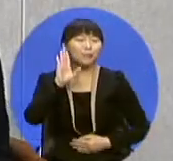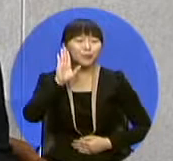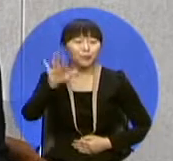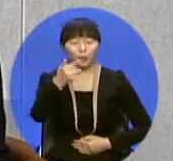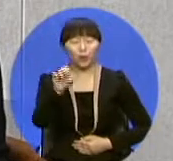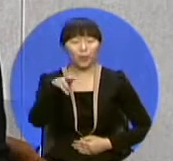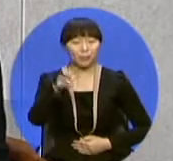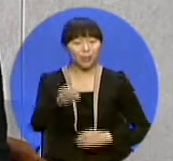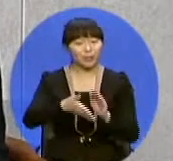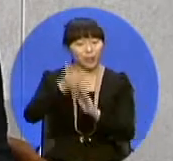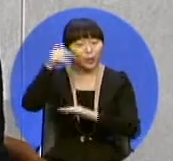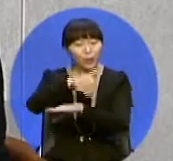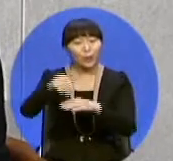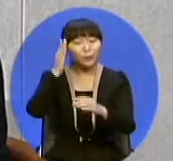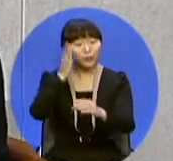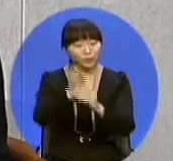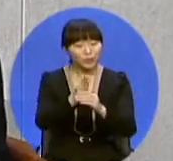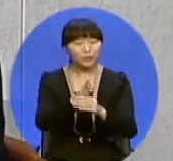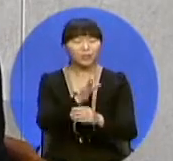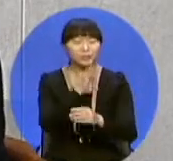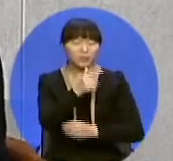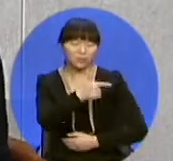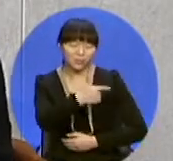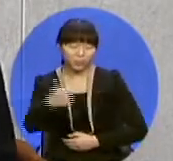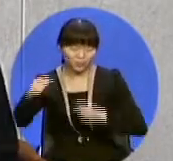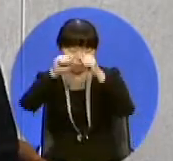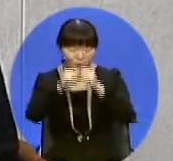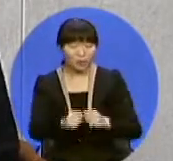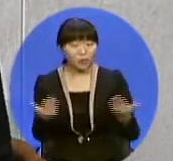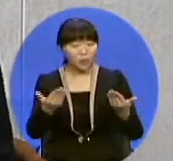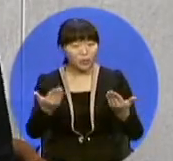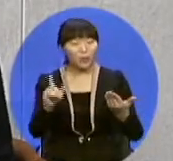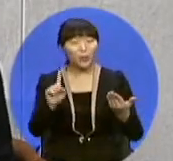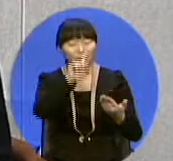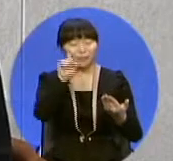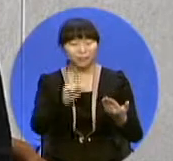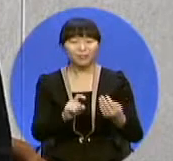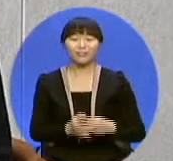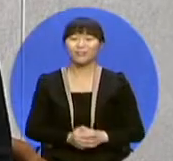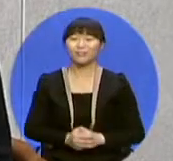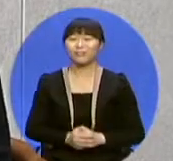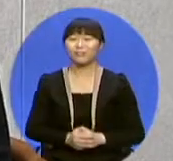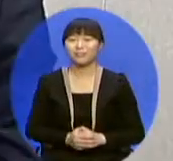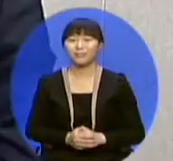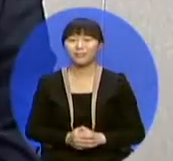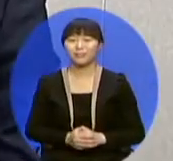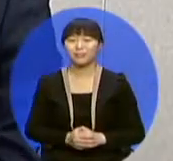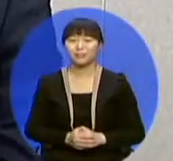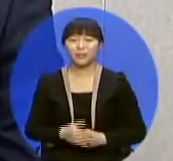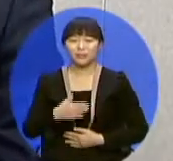앞으로 광명시가 계획하고 있는 정말 큰 구체적인 일들이 있다면 어떤 것들이 있을까요? 네.